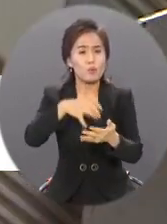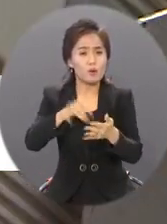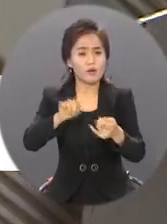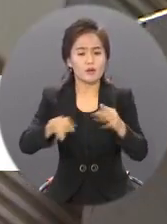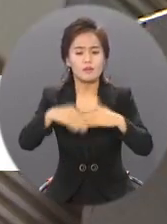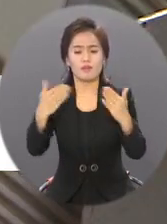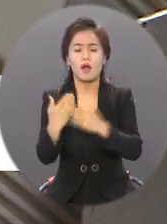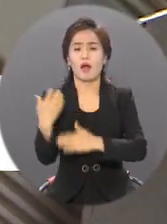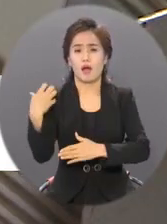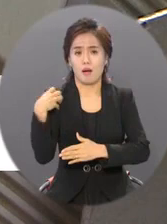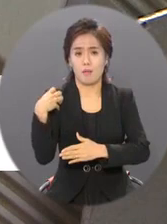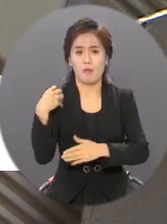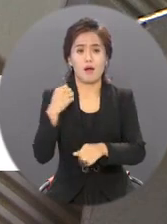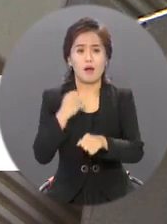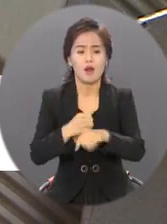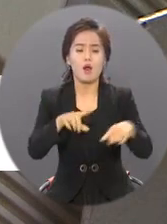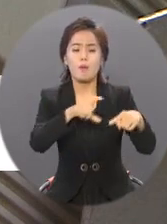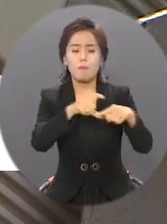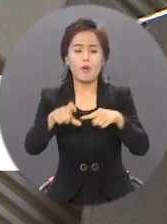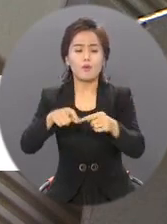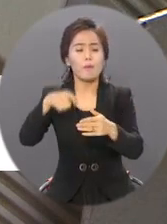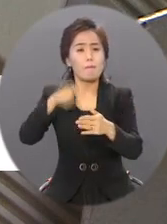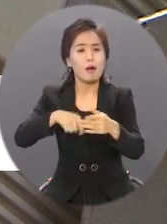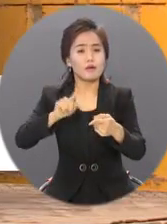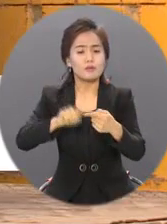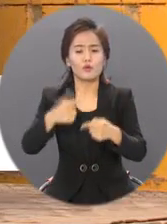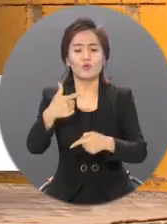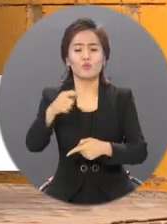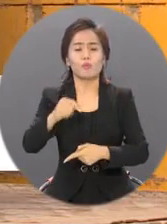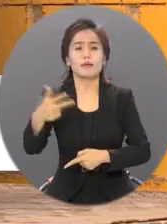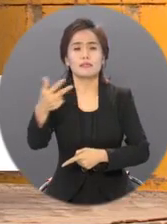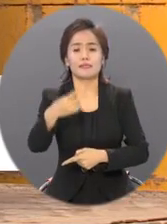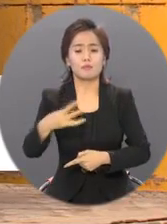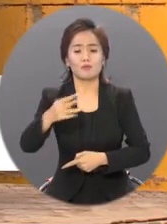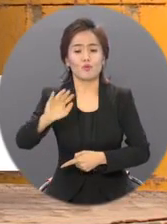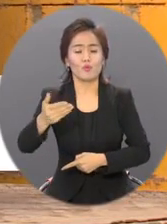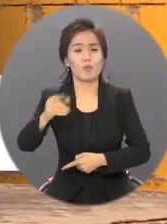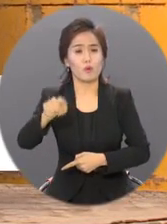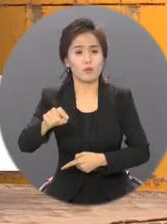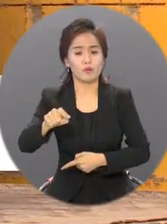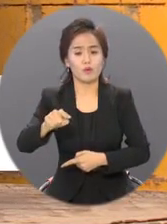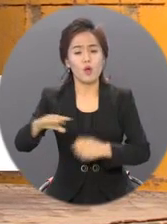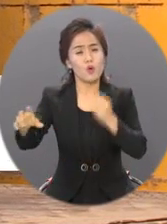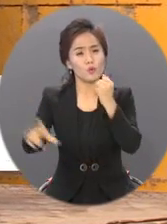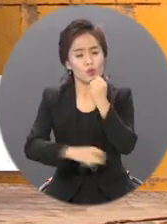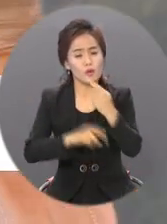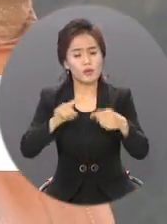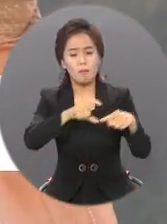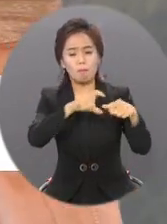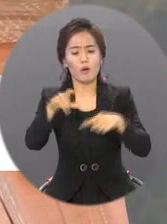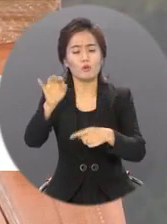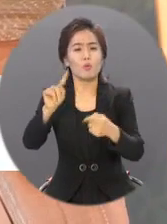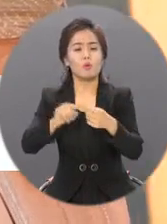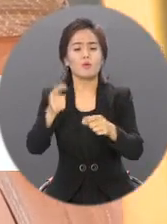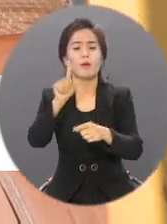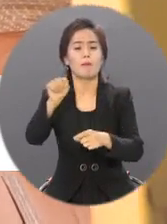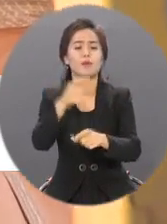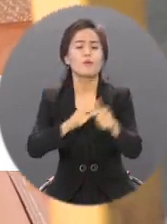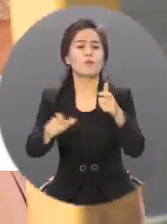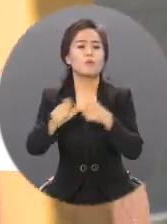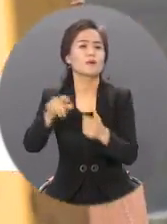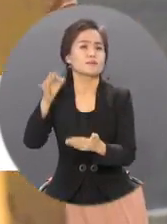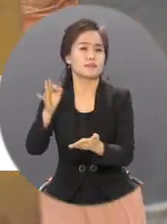상당수를 도 맡았으며 평균 낙찰가 도 63,900 원 으로 수학 게 평균 가격보다 만원 가량